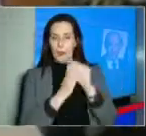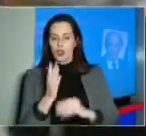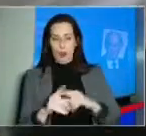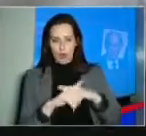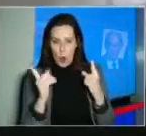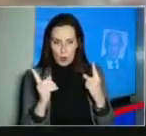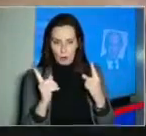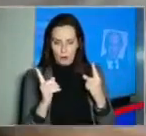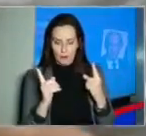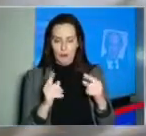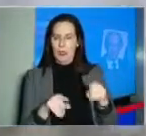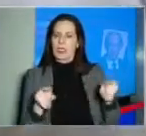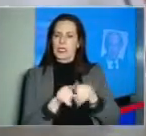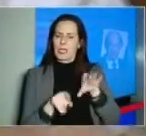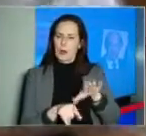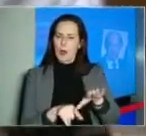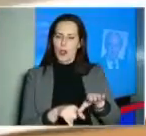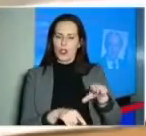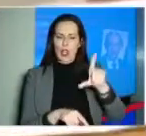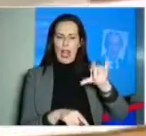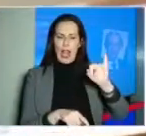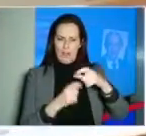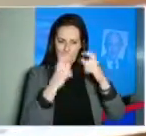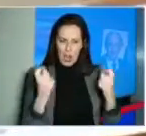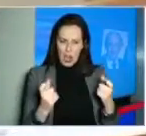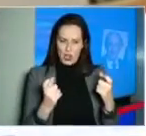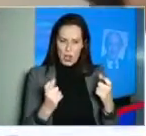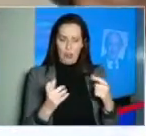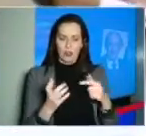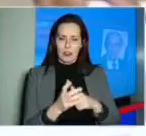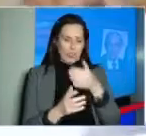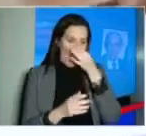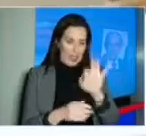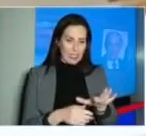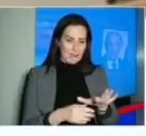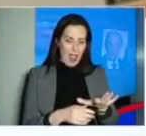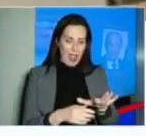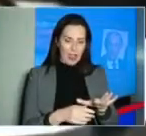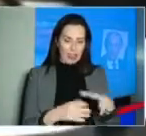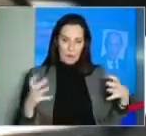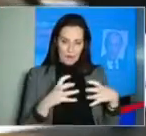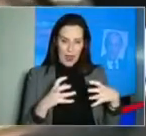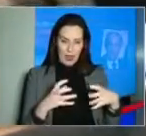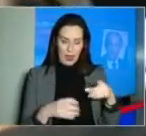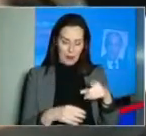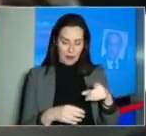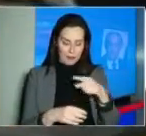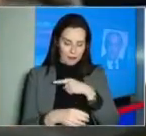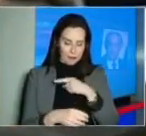אחרת. זה כמו, אתה יודע, שאורלי לוי תוך כדי תנועה עזבה את מפלגת האם שלה,